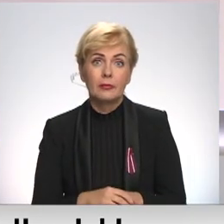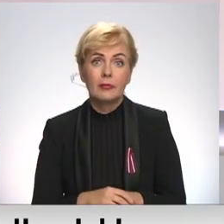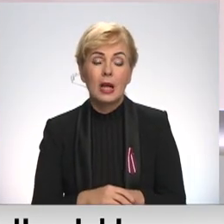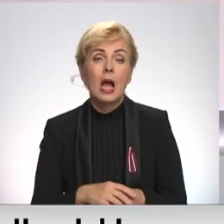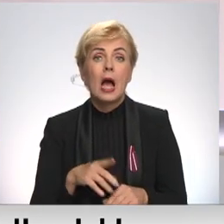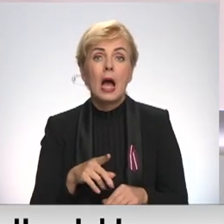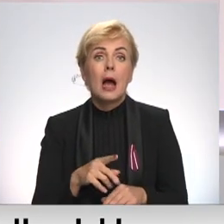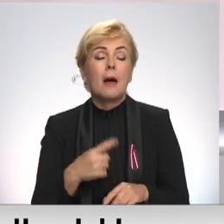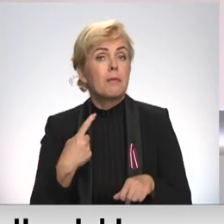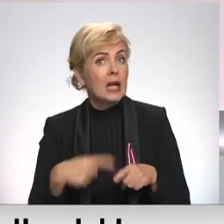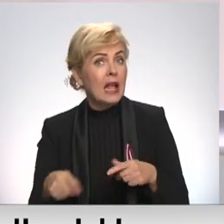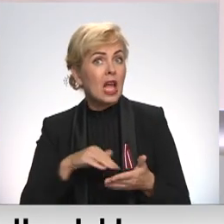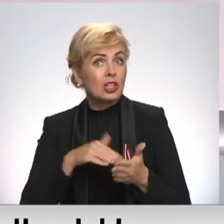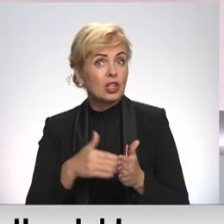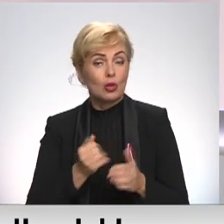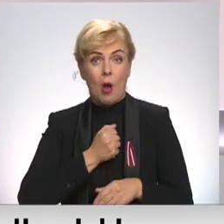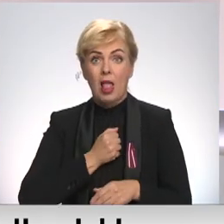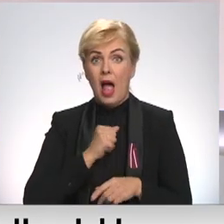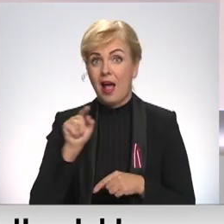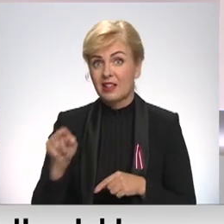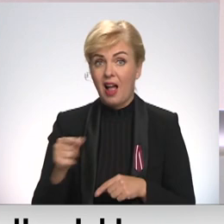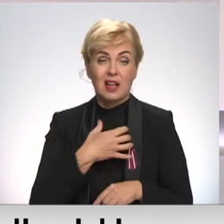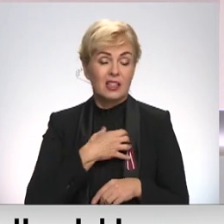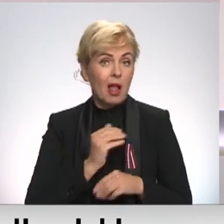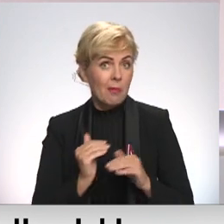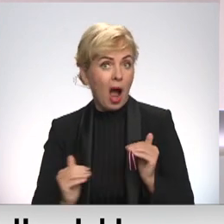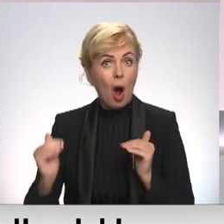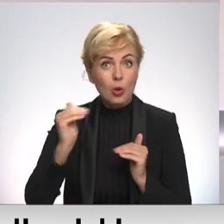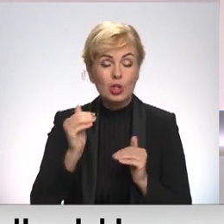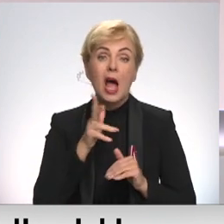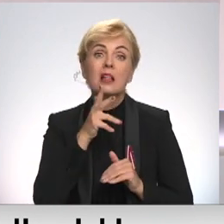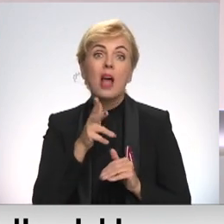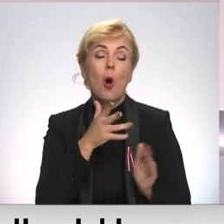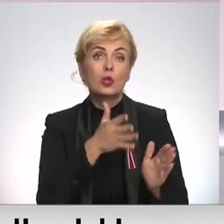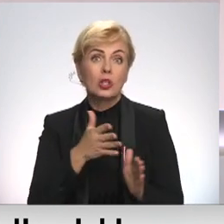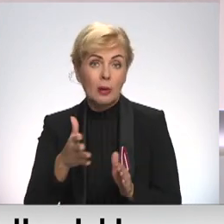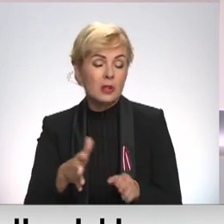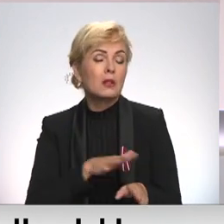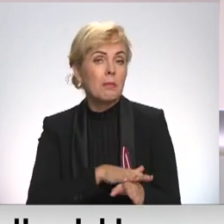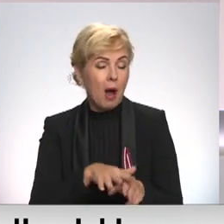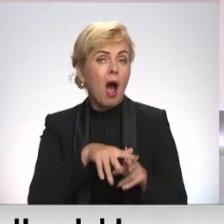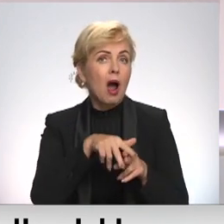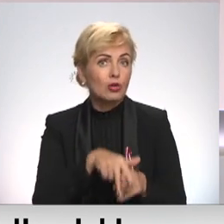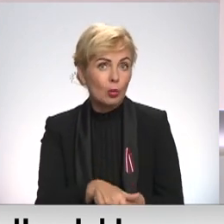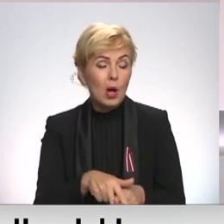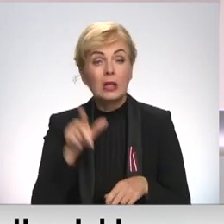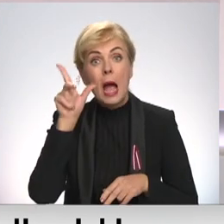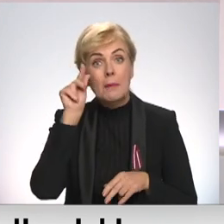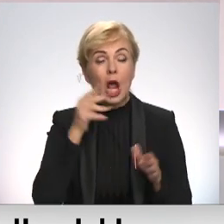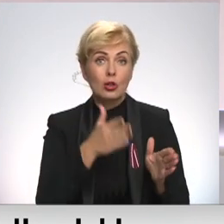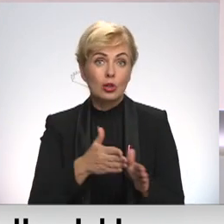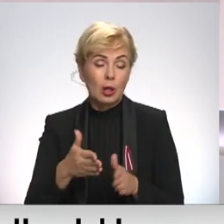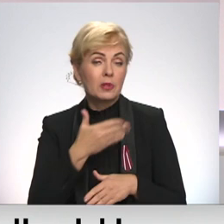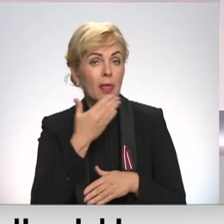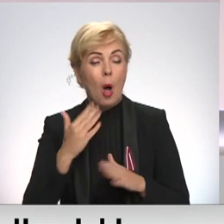Tikmēr pretēja situācija Latgalē, kuru saslimstība ir augsta un Daugavpils slimnīca ir pārslogota. Preiļu slimnīcā vēl